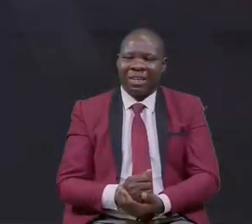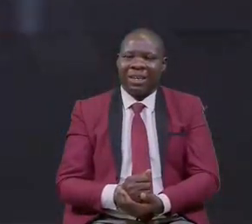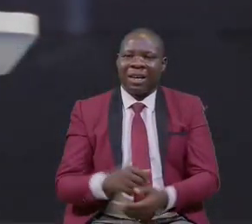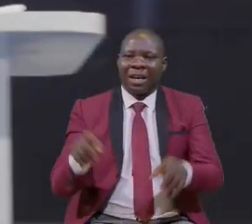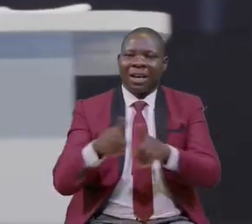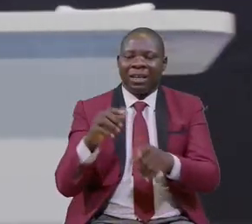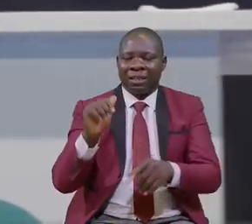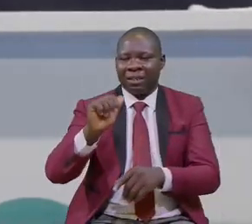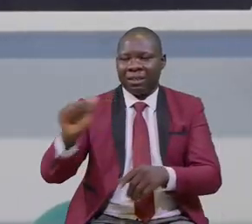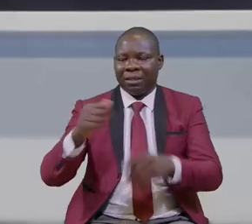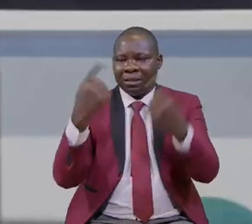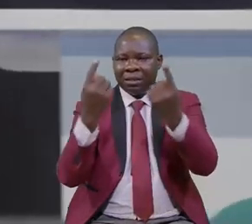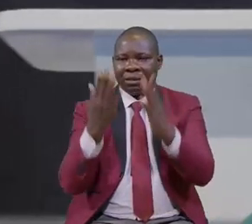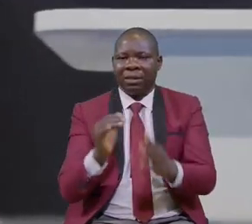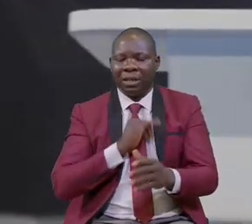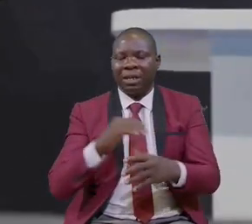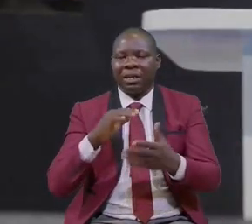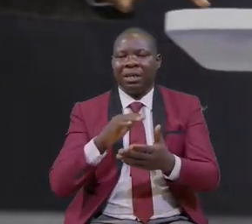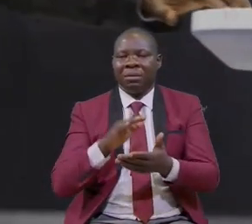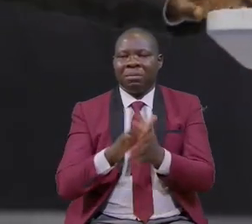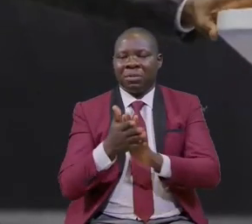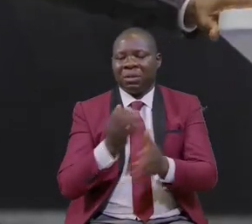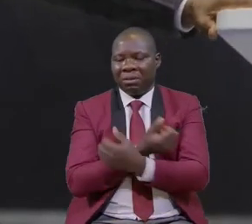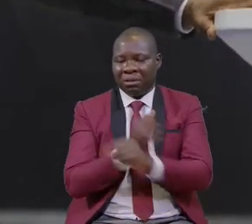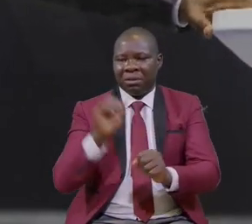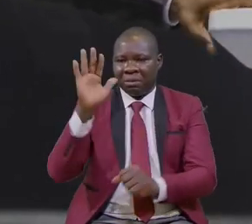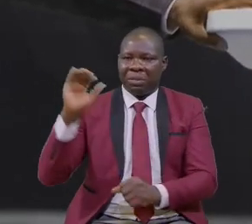J'étais un pécheur. Et j'ai eu le salut par la grâce.